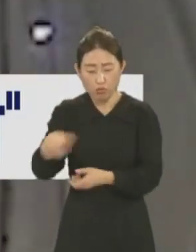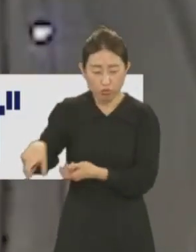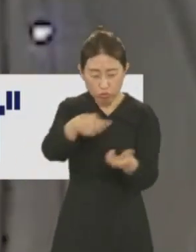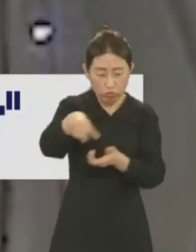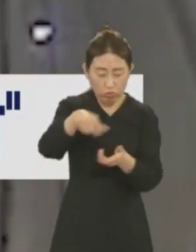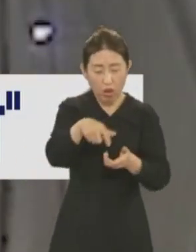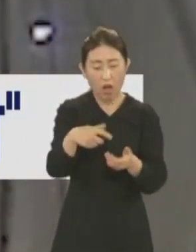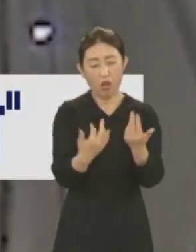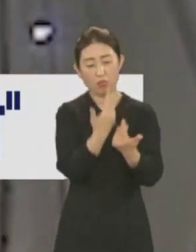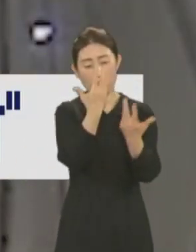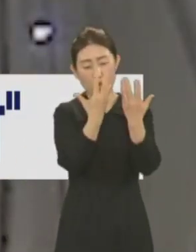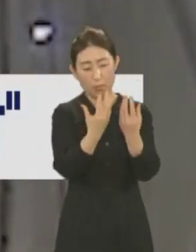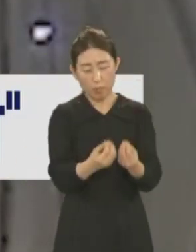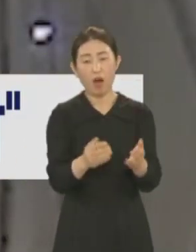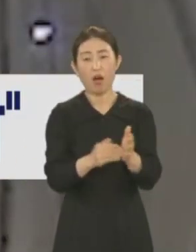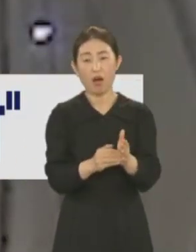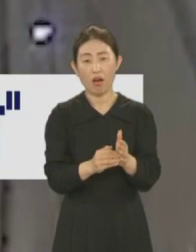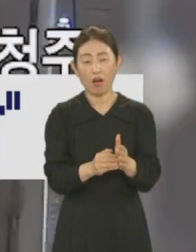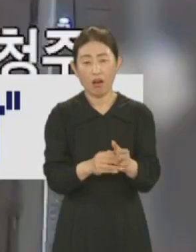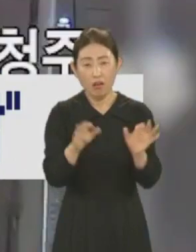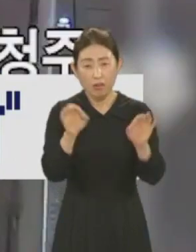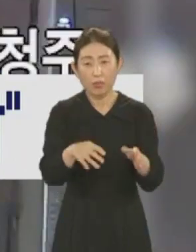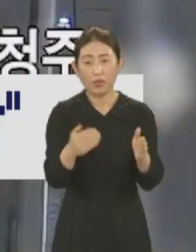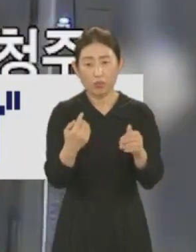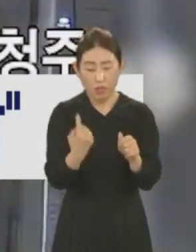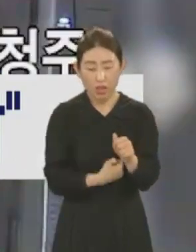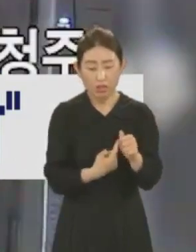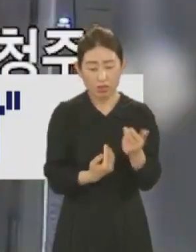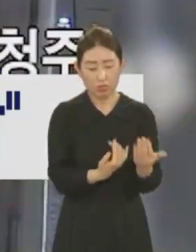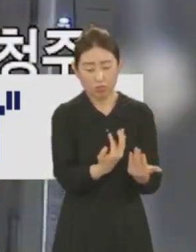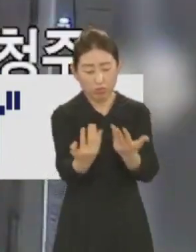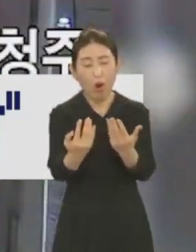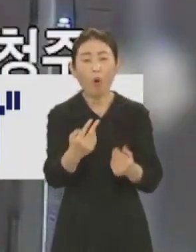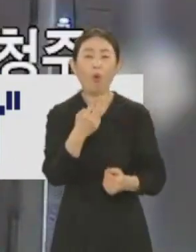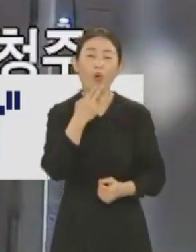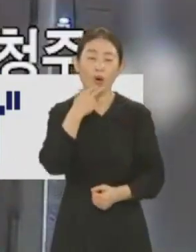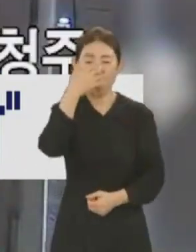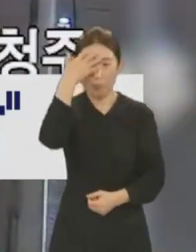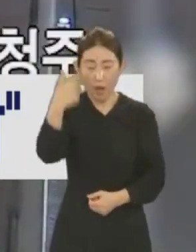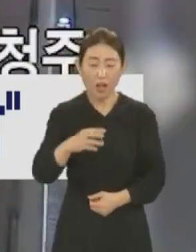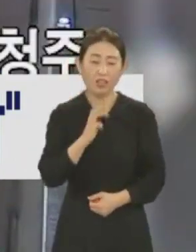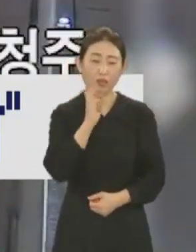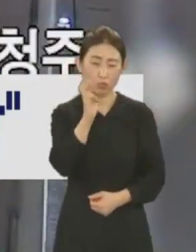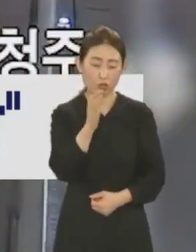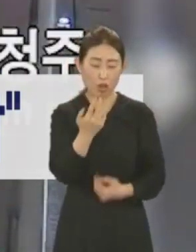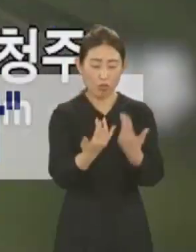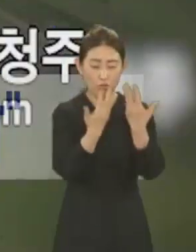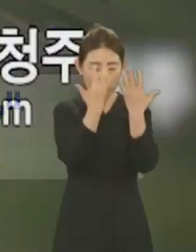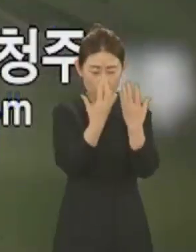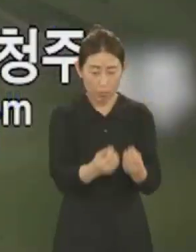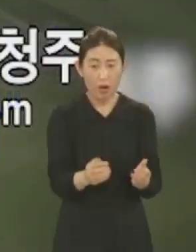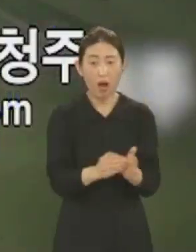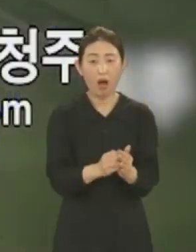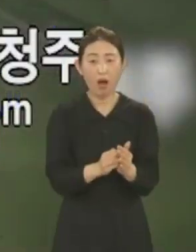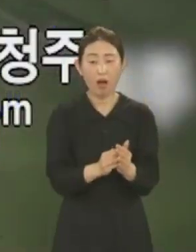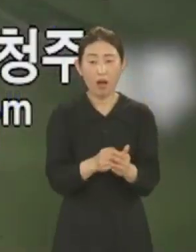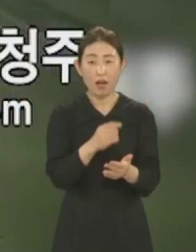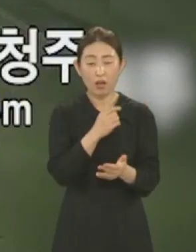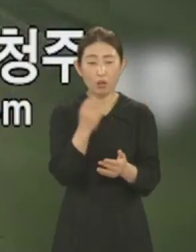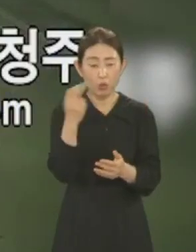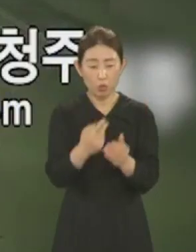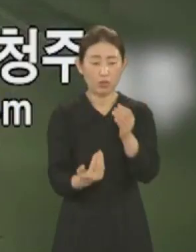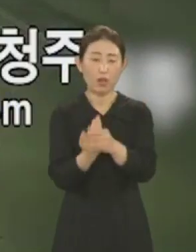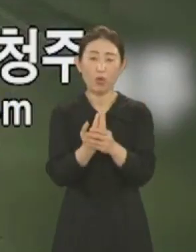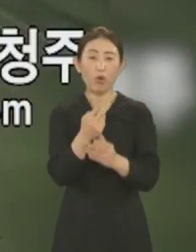진화해 나섰습니다 초기 대응 덕분에 터널 내에서 부른다 확산되지 않았고 30분만에 꺼졌으며 2차 사고도